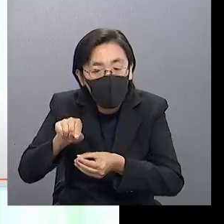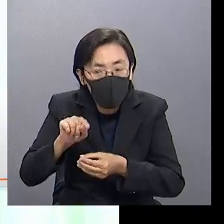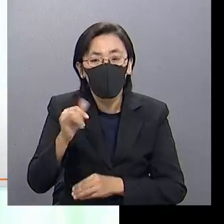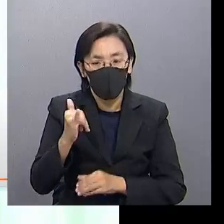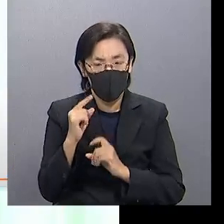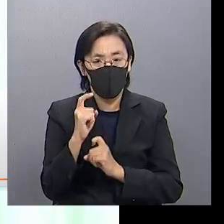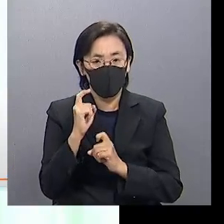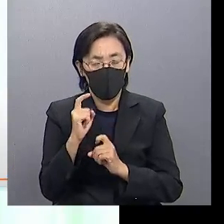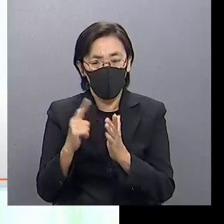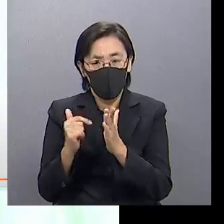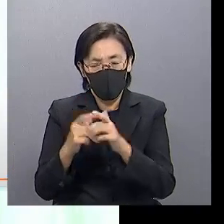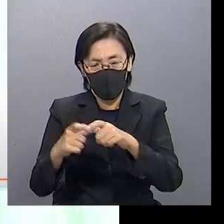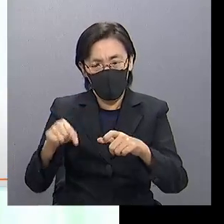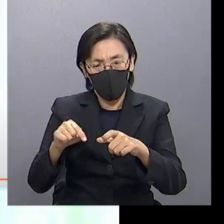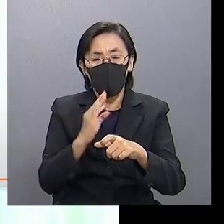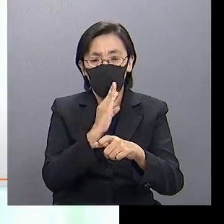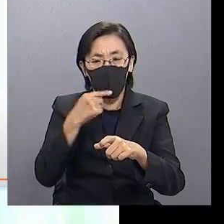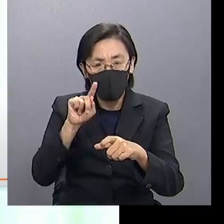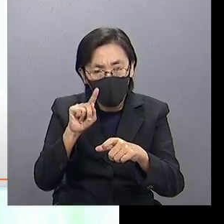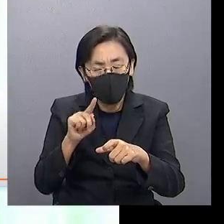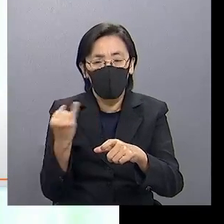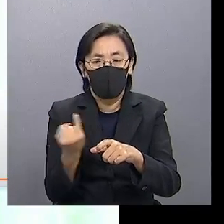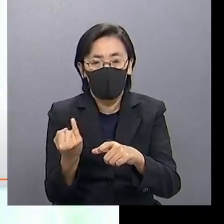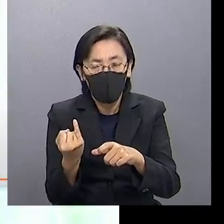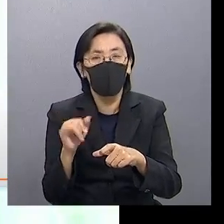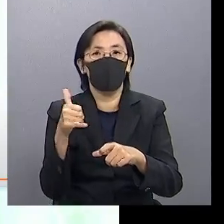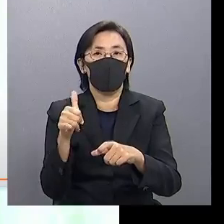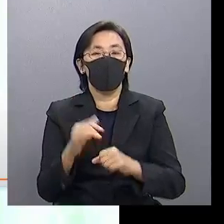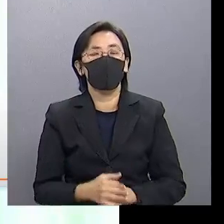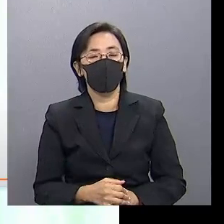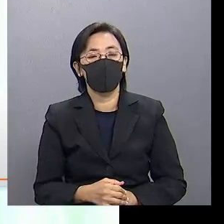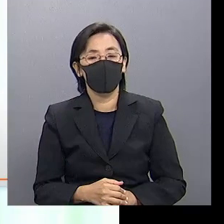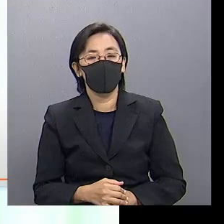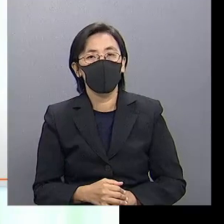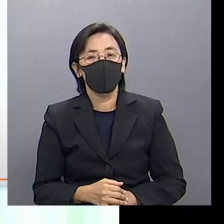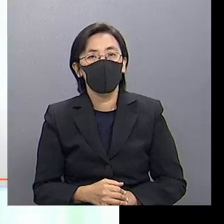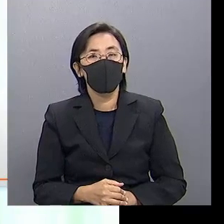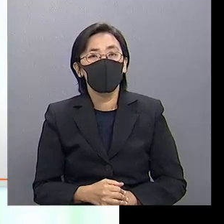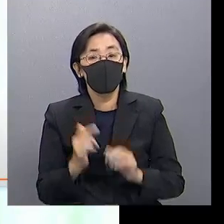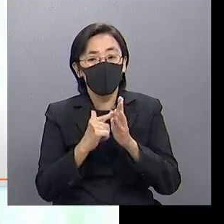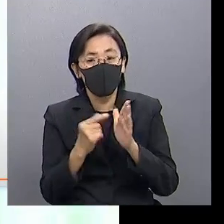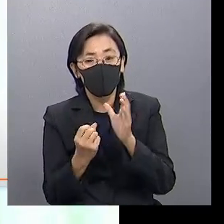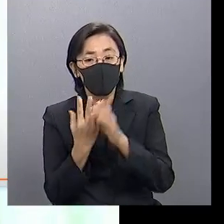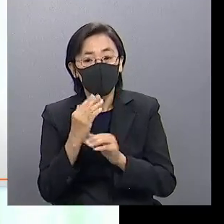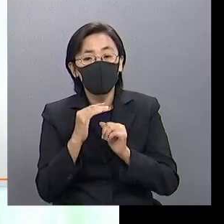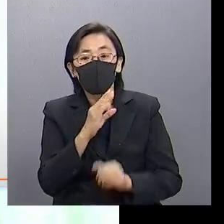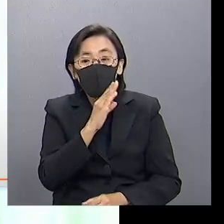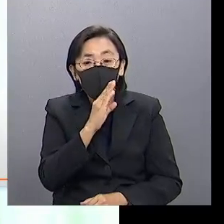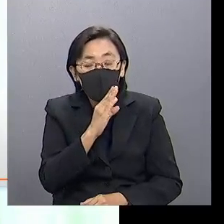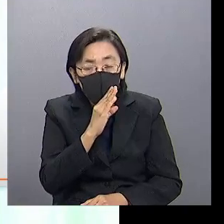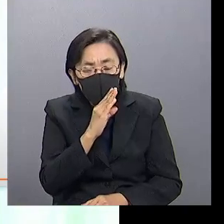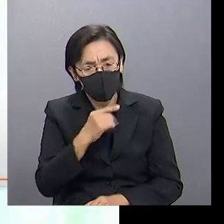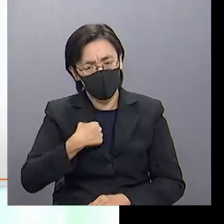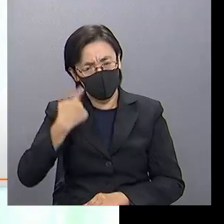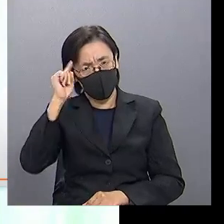illaki Marieomแลไม่ได้คุรัภพแล้เราไม่สามารทราบได้เลยว่า